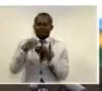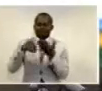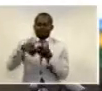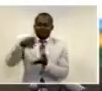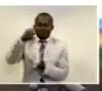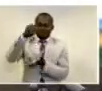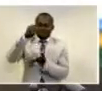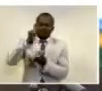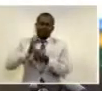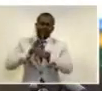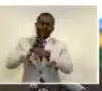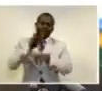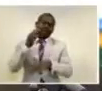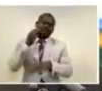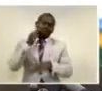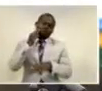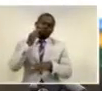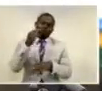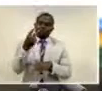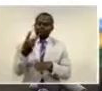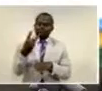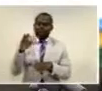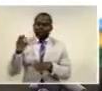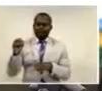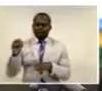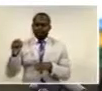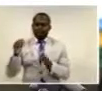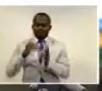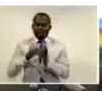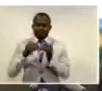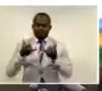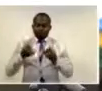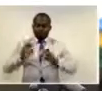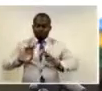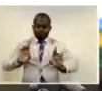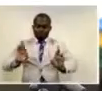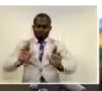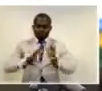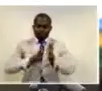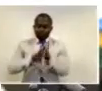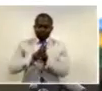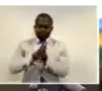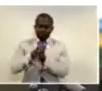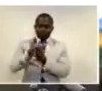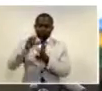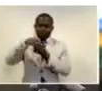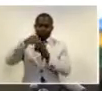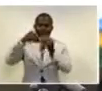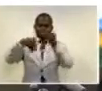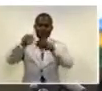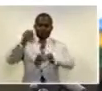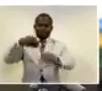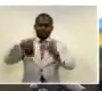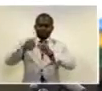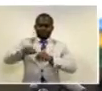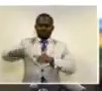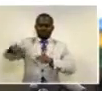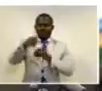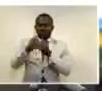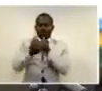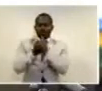irenga miliyoni 200 bakaba biteguye gushora mu isoko rya